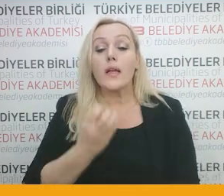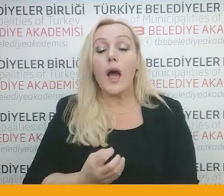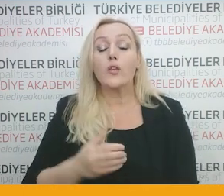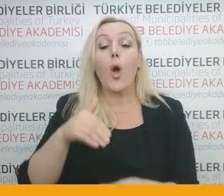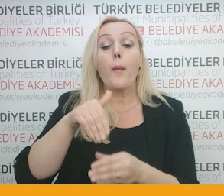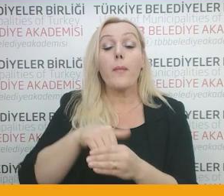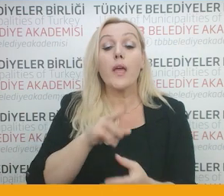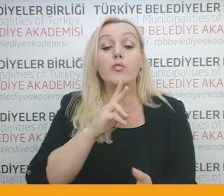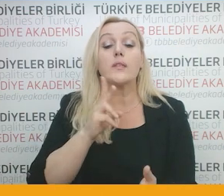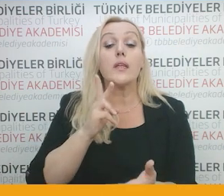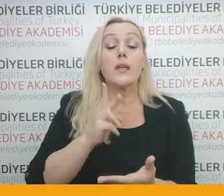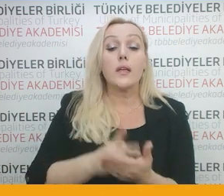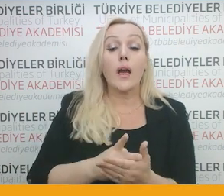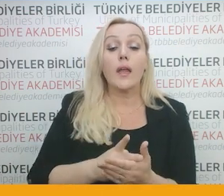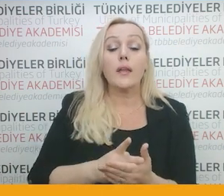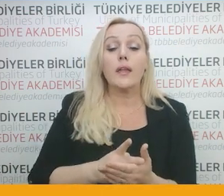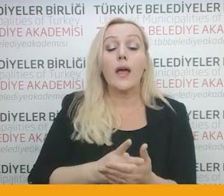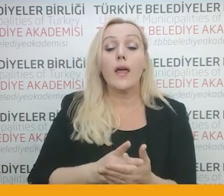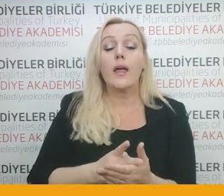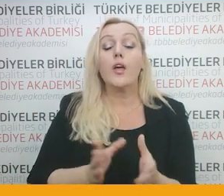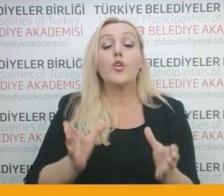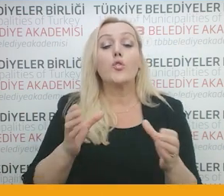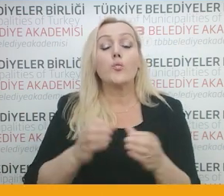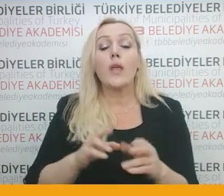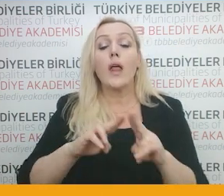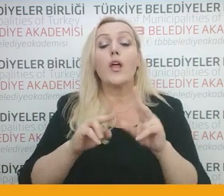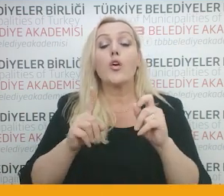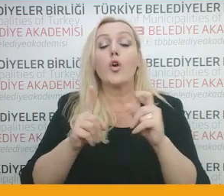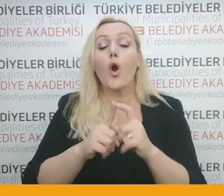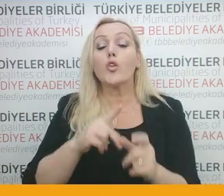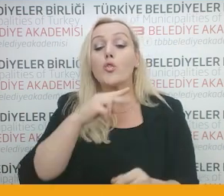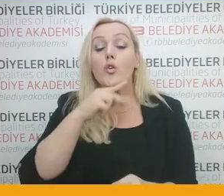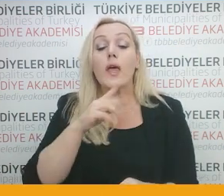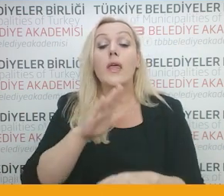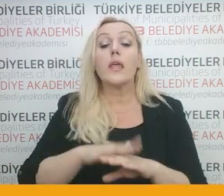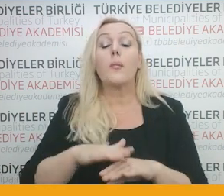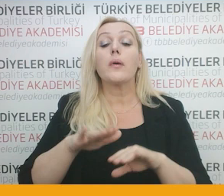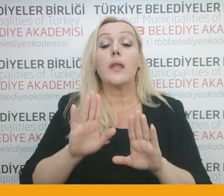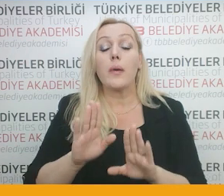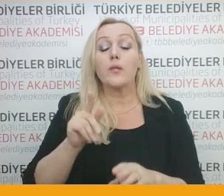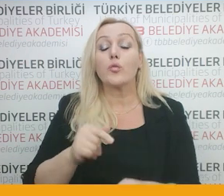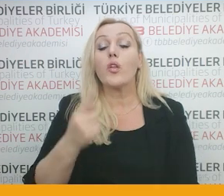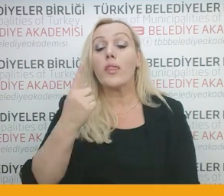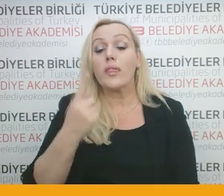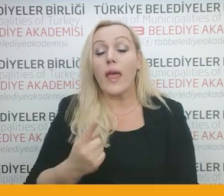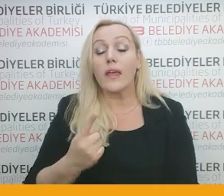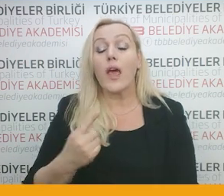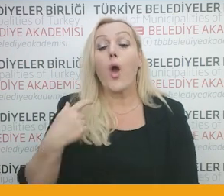meclis kararıyla ihtisas edilmemiş birimler için kurumsal kodlama yapılamaz. Bunun tek istisnası dediğimiz gibi özel